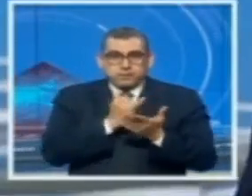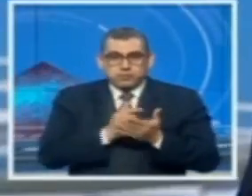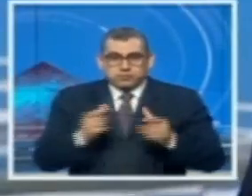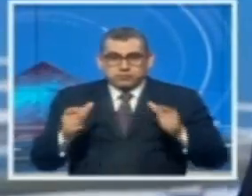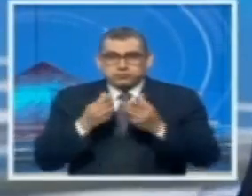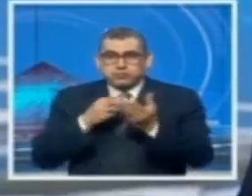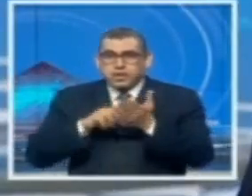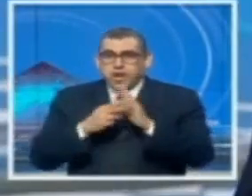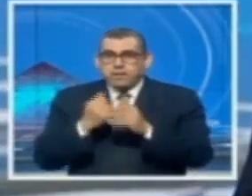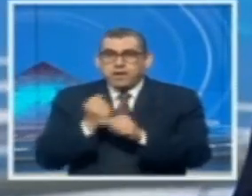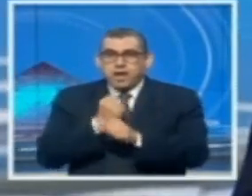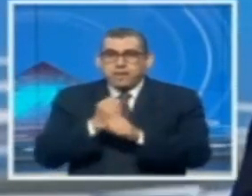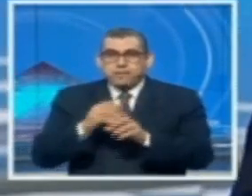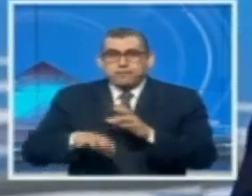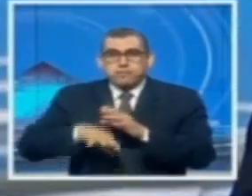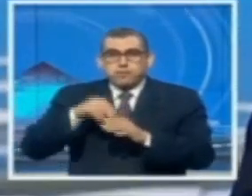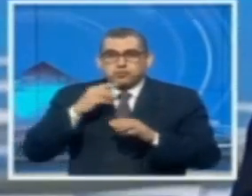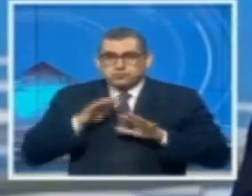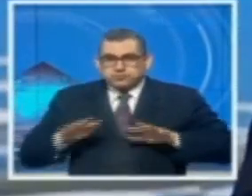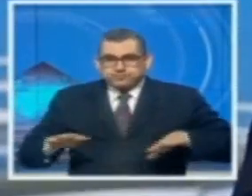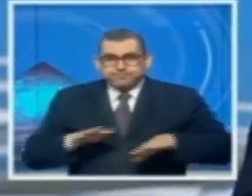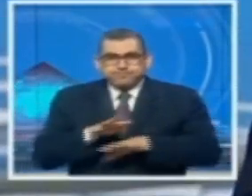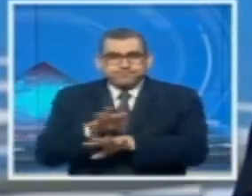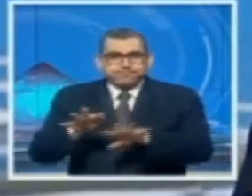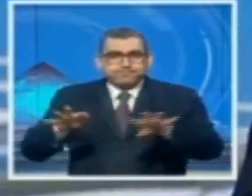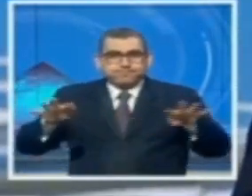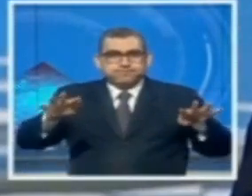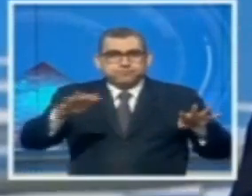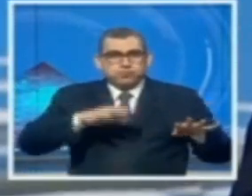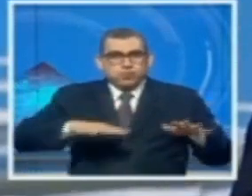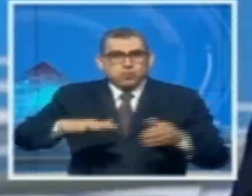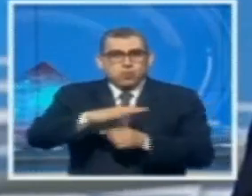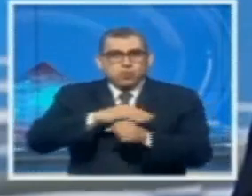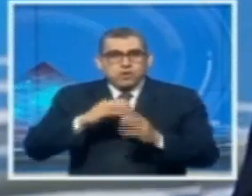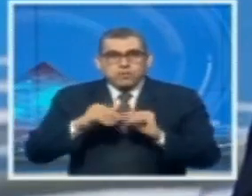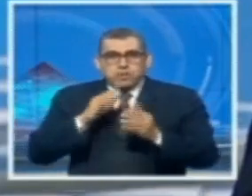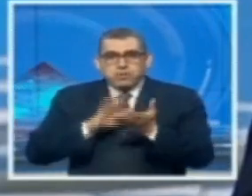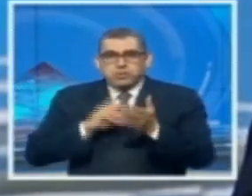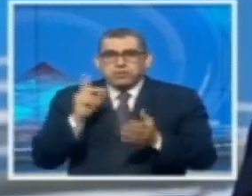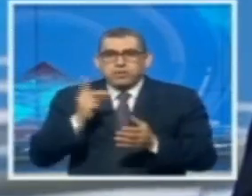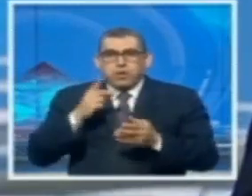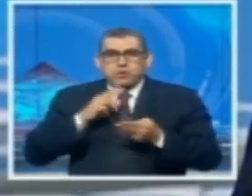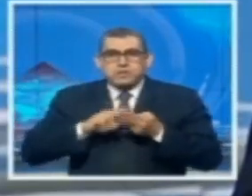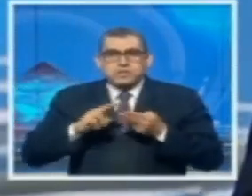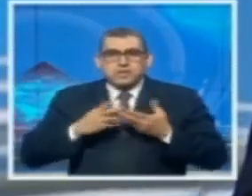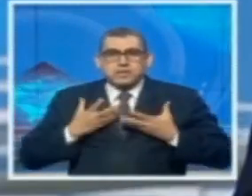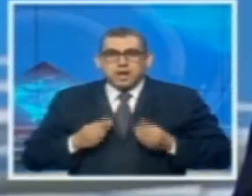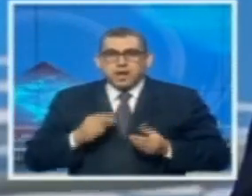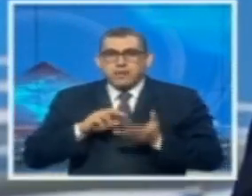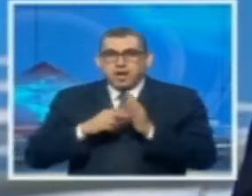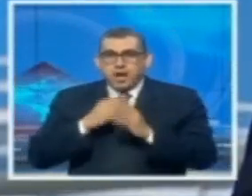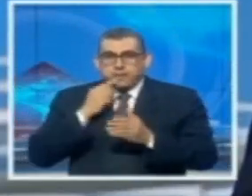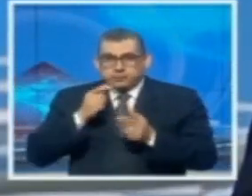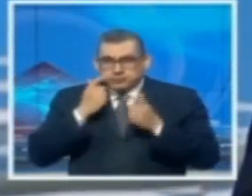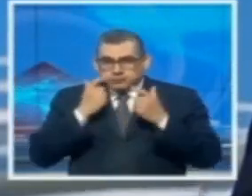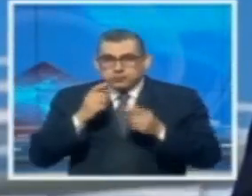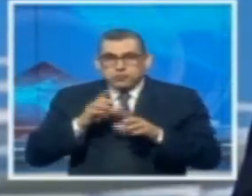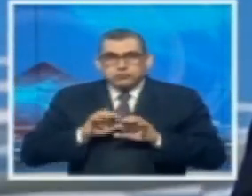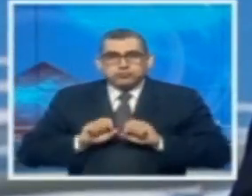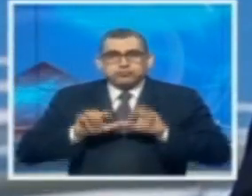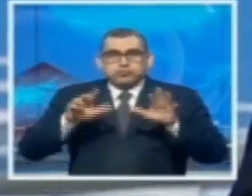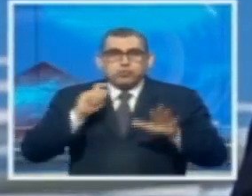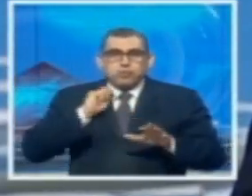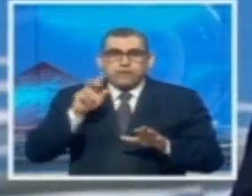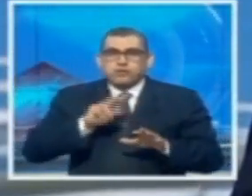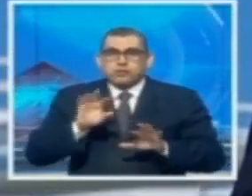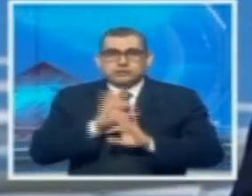لمتابعة الموقف التنفيذي لإنشاء الشبكة الوطنية الموحدة للطوارئ والسلامة العامة المنتظر تعميمها على